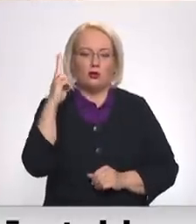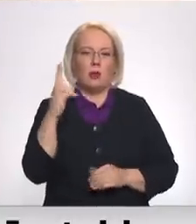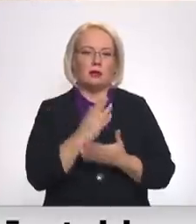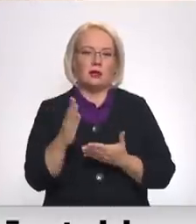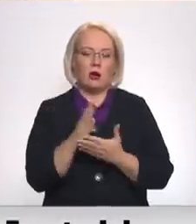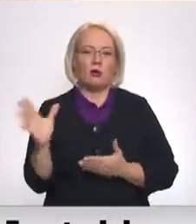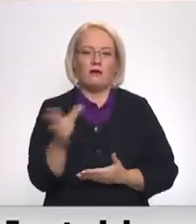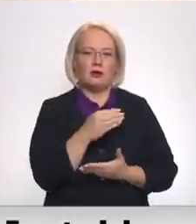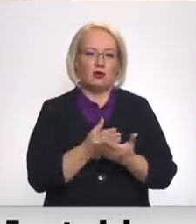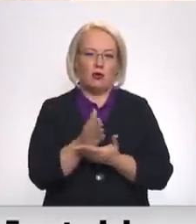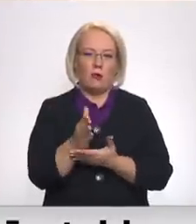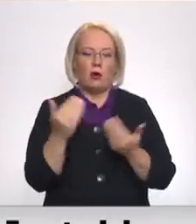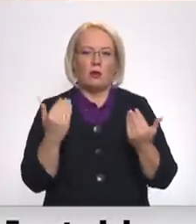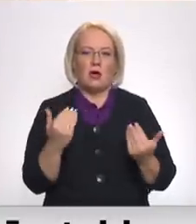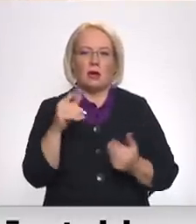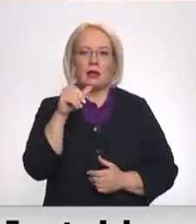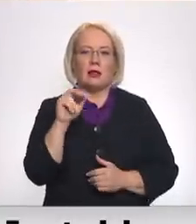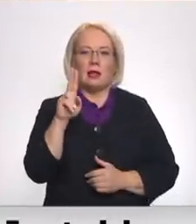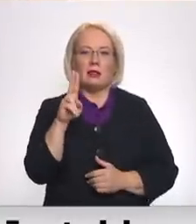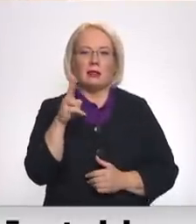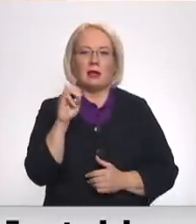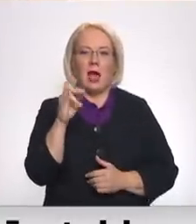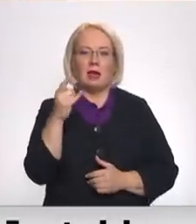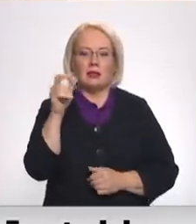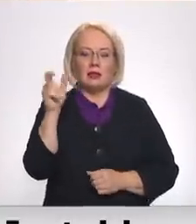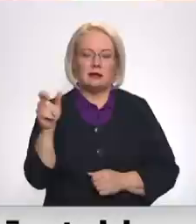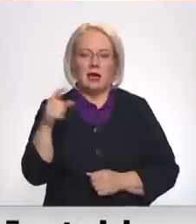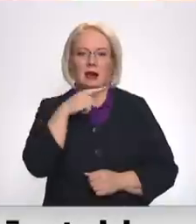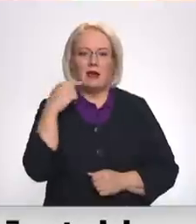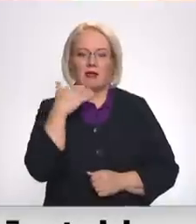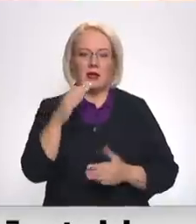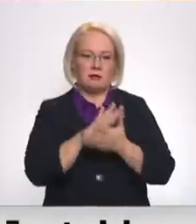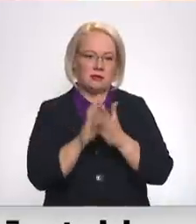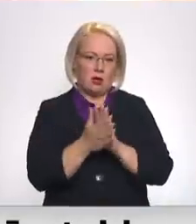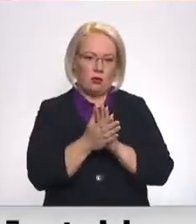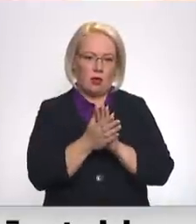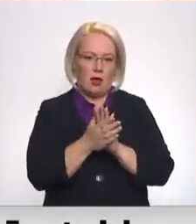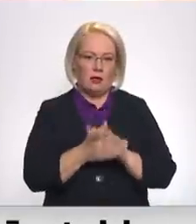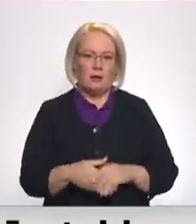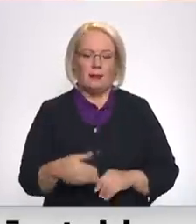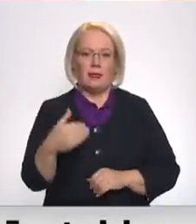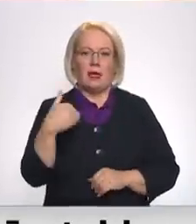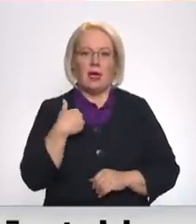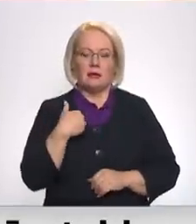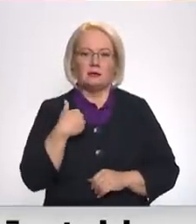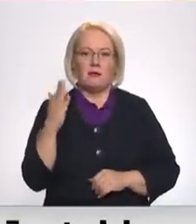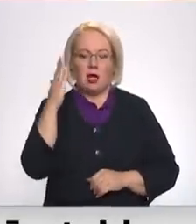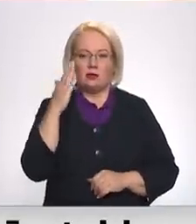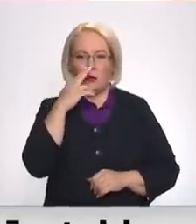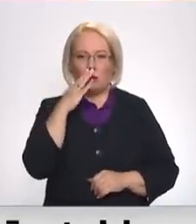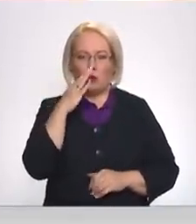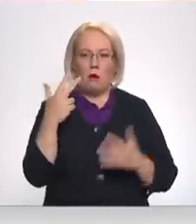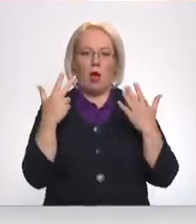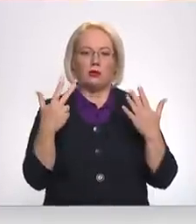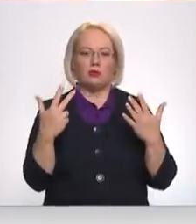to visu sfēru. Jo pašais Linkaitis ar Krievu vispār negrib nekā sarunāt. Es pa 8 numars.